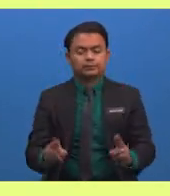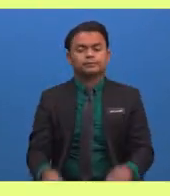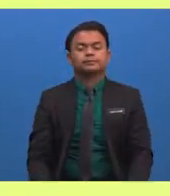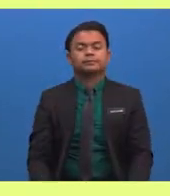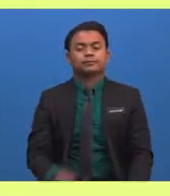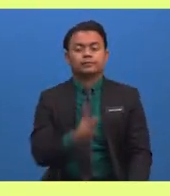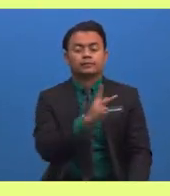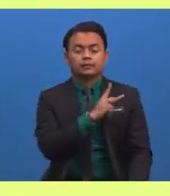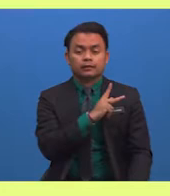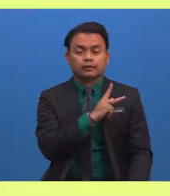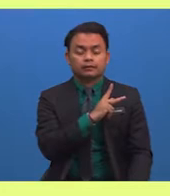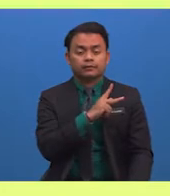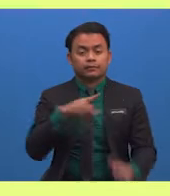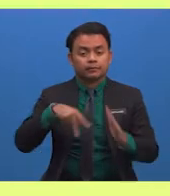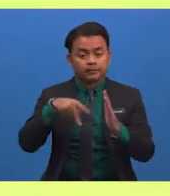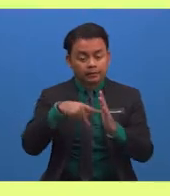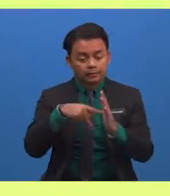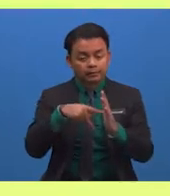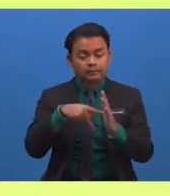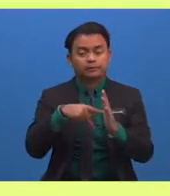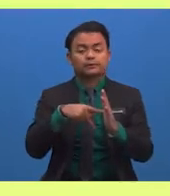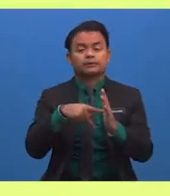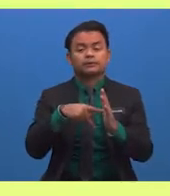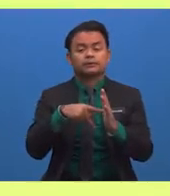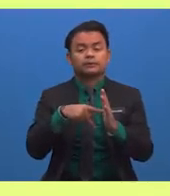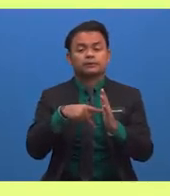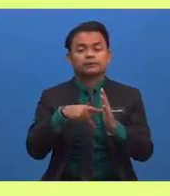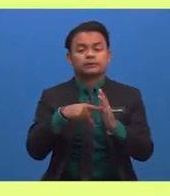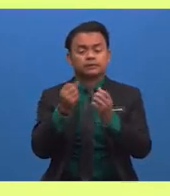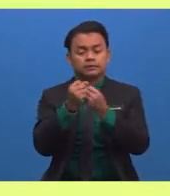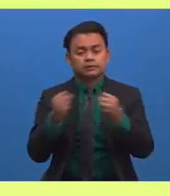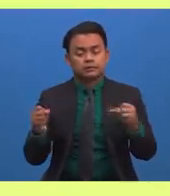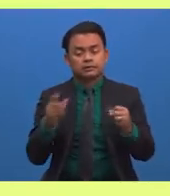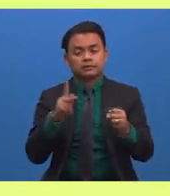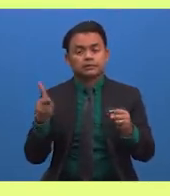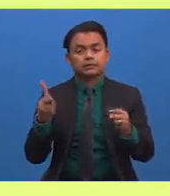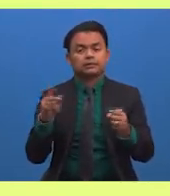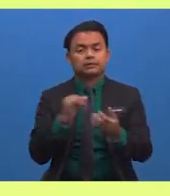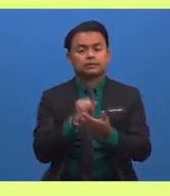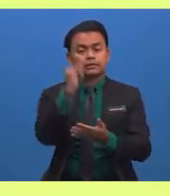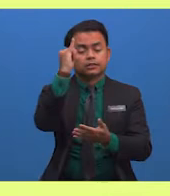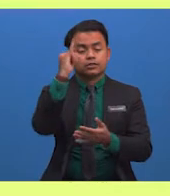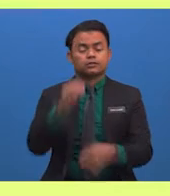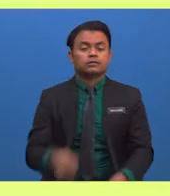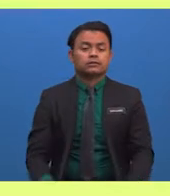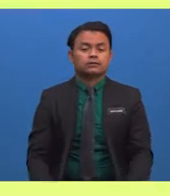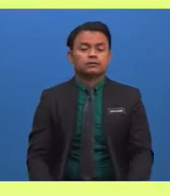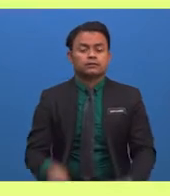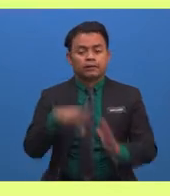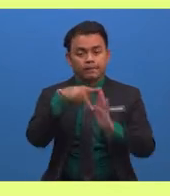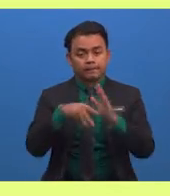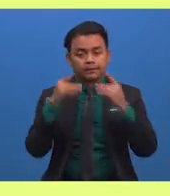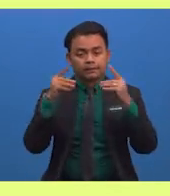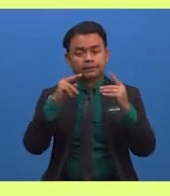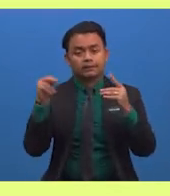dalam menyediakan prasarana pendidikan seperti menubuhkan institusi pendidikan